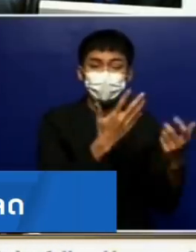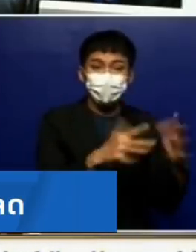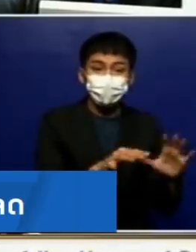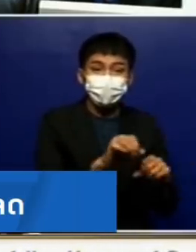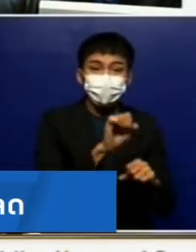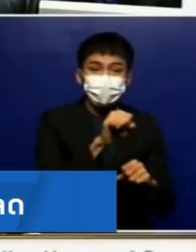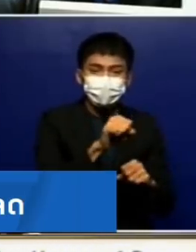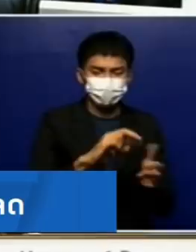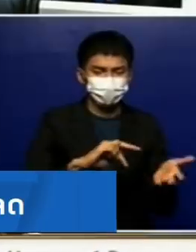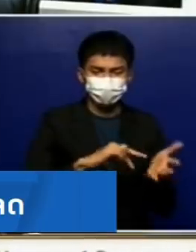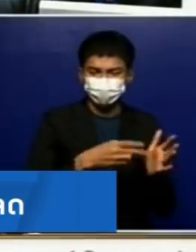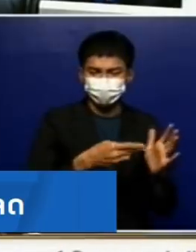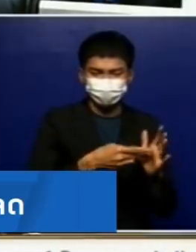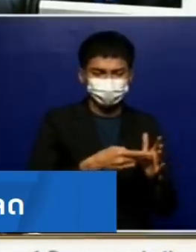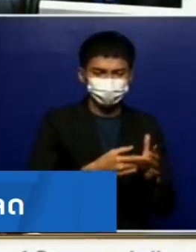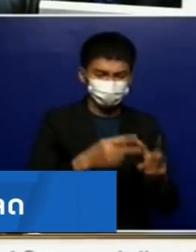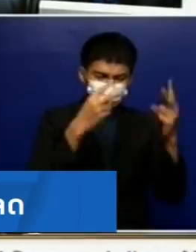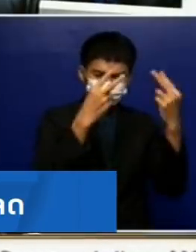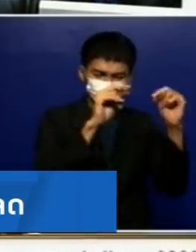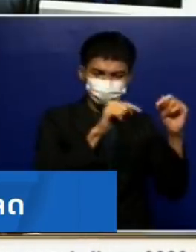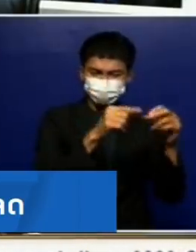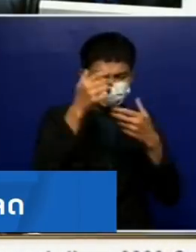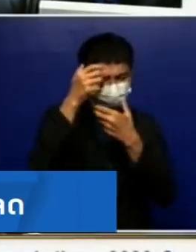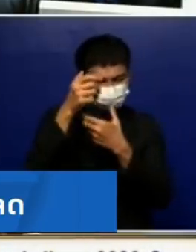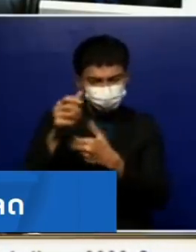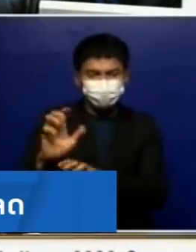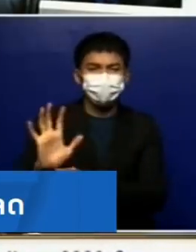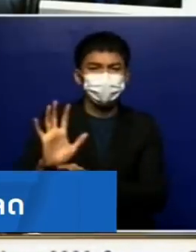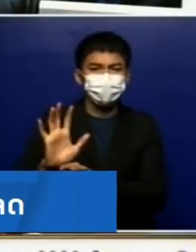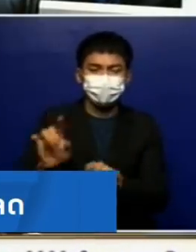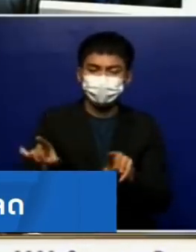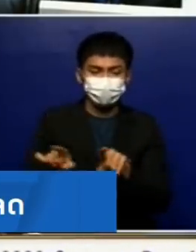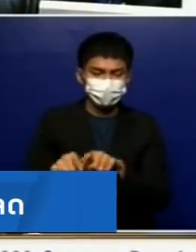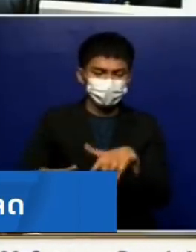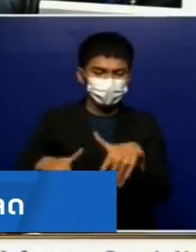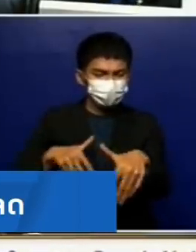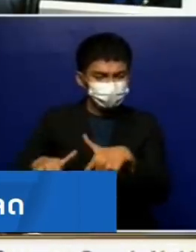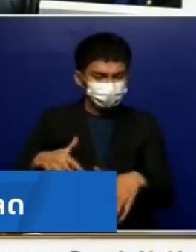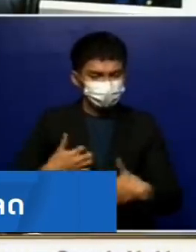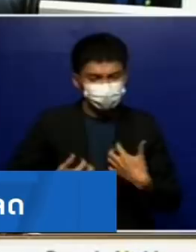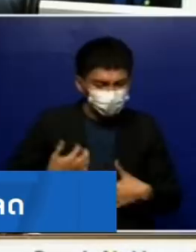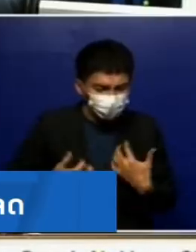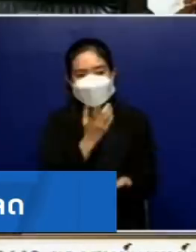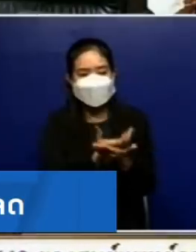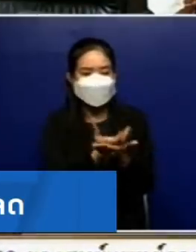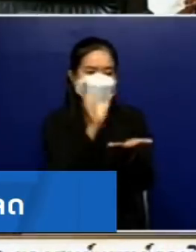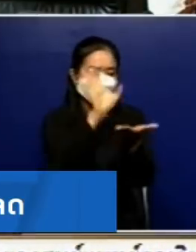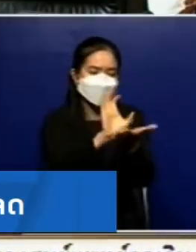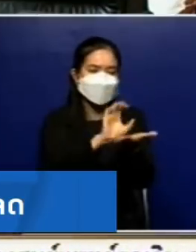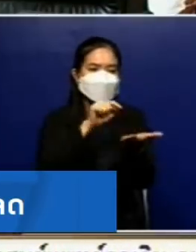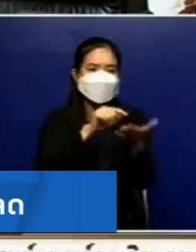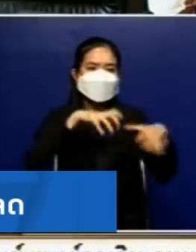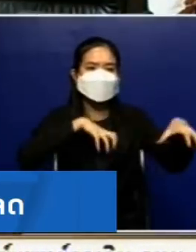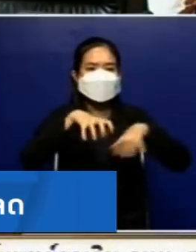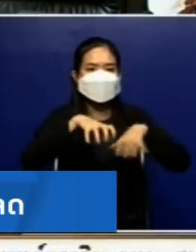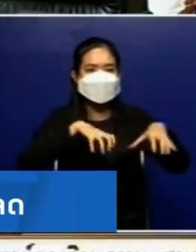านไม่ได้สนใจเลยว่าการดำเนินงานต่างๆเนี่ยพี่น้องประชาชนเดือดร้อนขนาดไหน ตลอดระยะเวลา